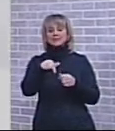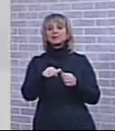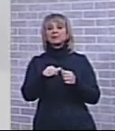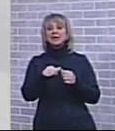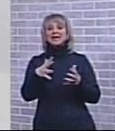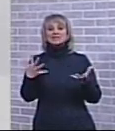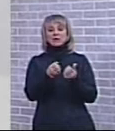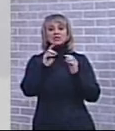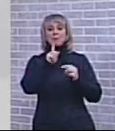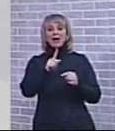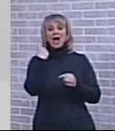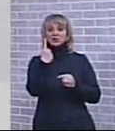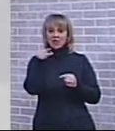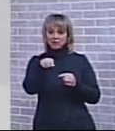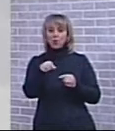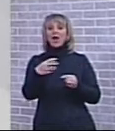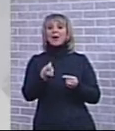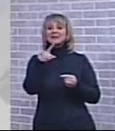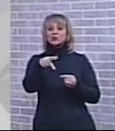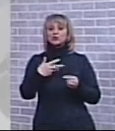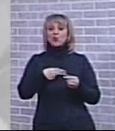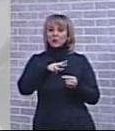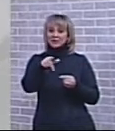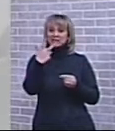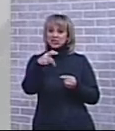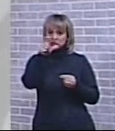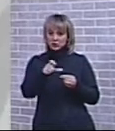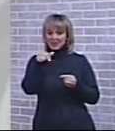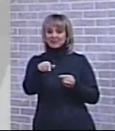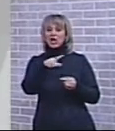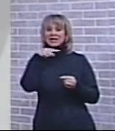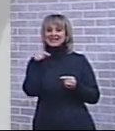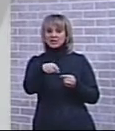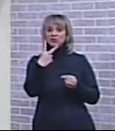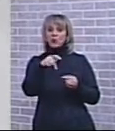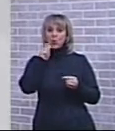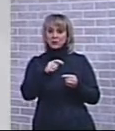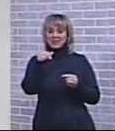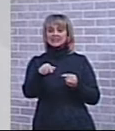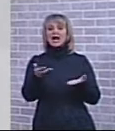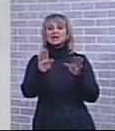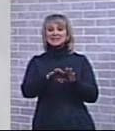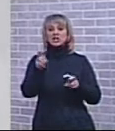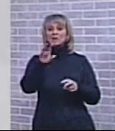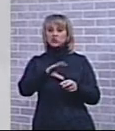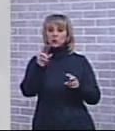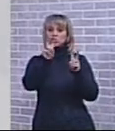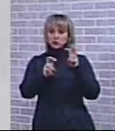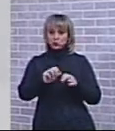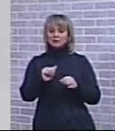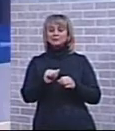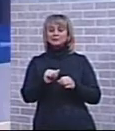Грузии. Спасли пока только одного. Обнаружили тела 3 погибших – россиянина и 2 украинцев. Остальных все еще